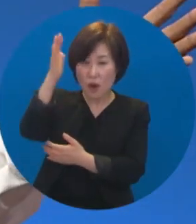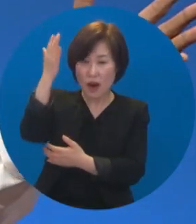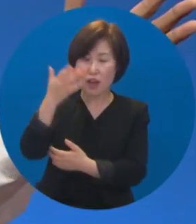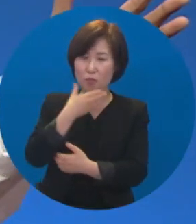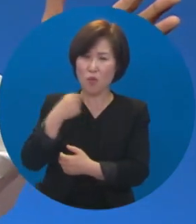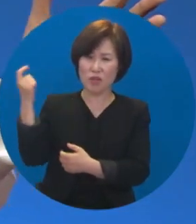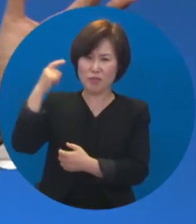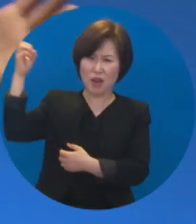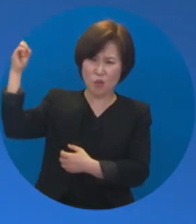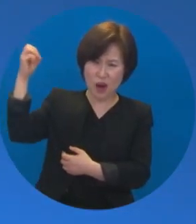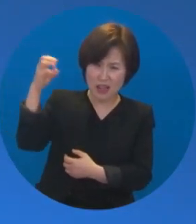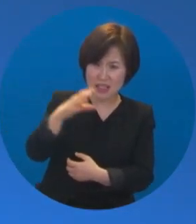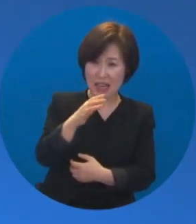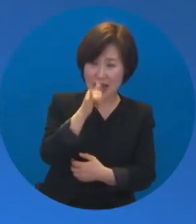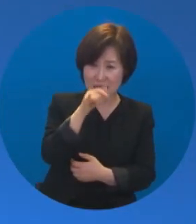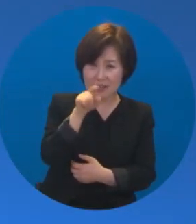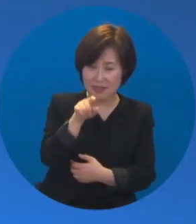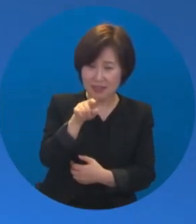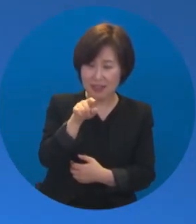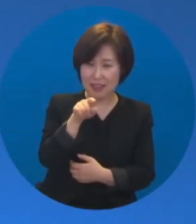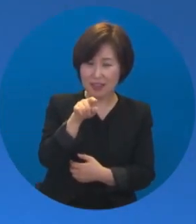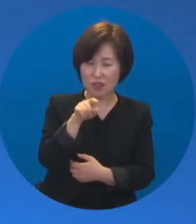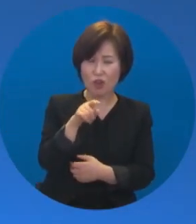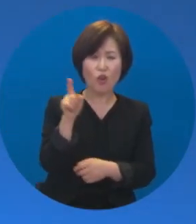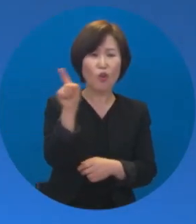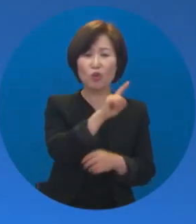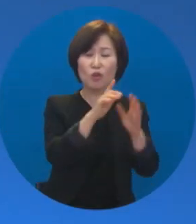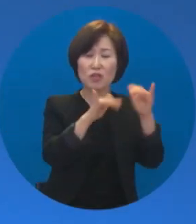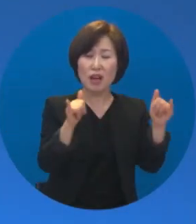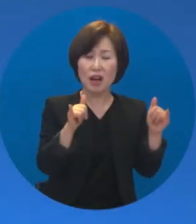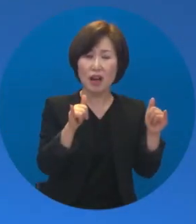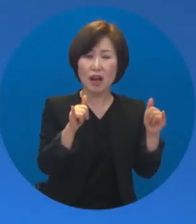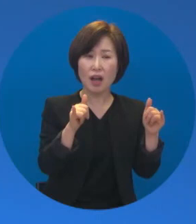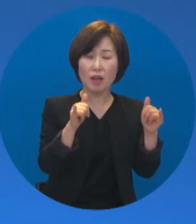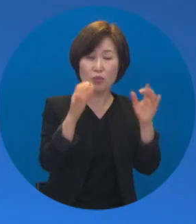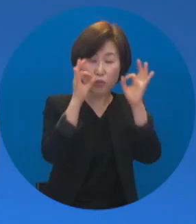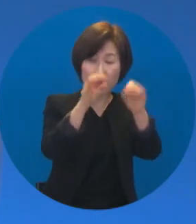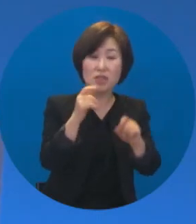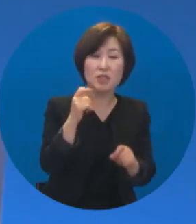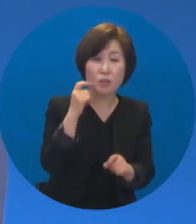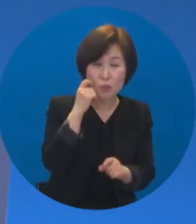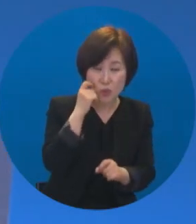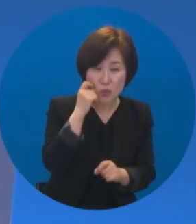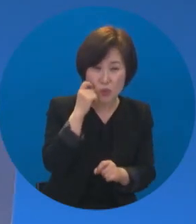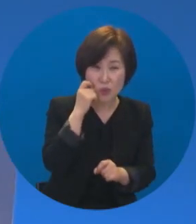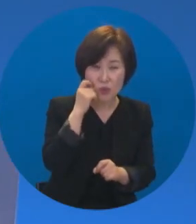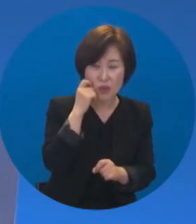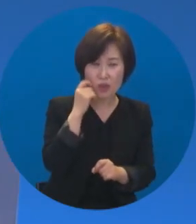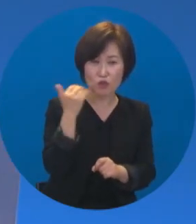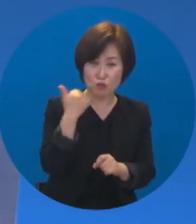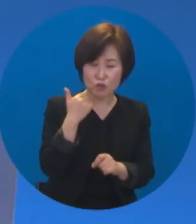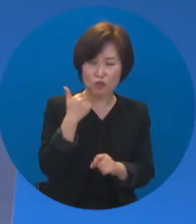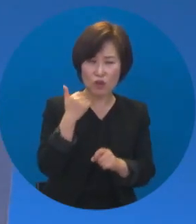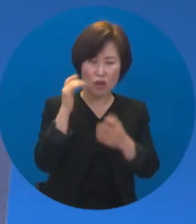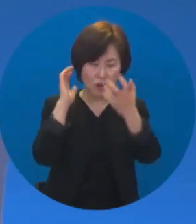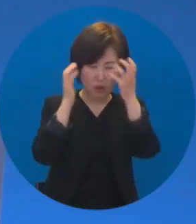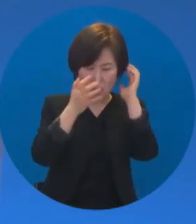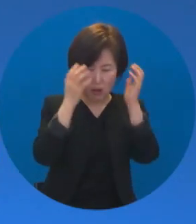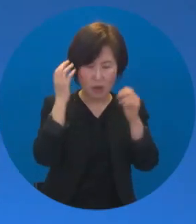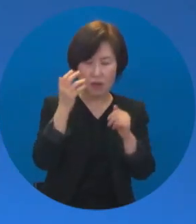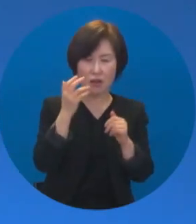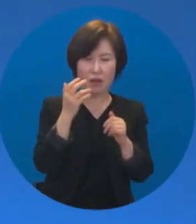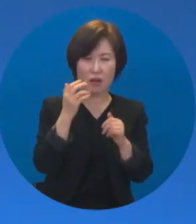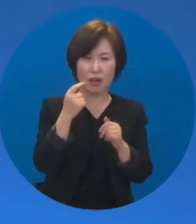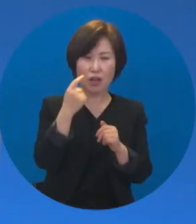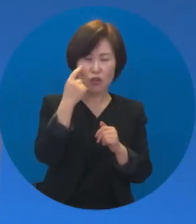비치고 있는데 그것을 어떤 사람들은 못 봐요. 어떤 사람이요? 혼미케 된 사람들, 눈이 어두워진